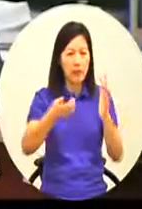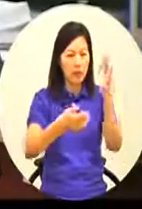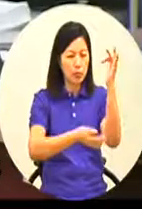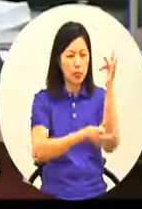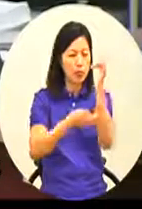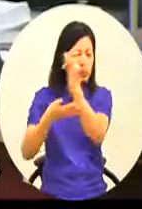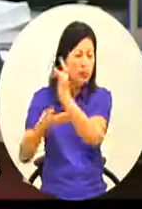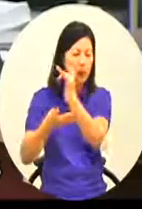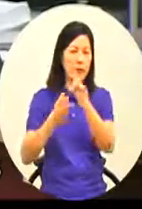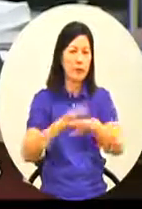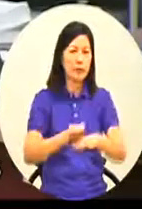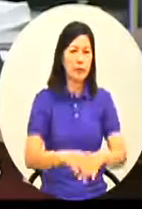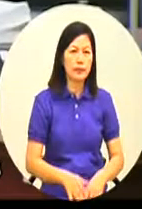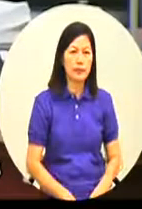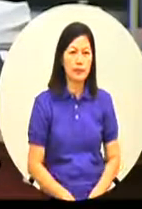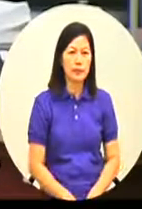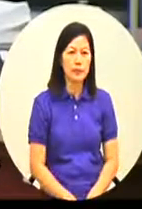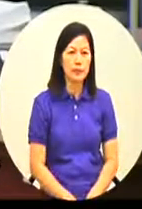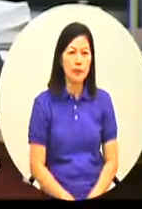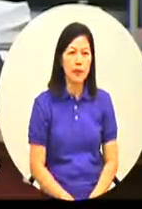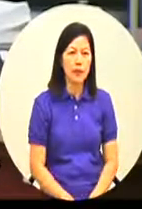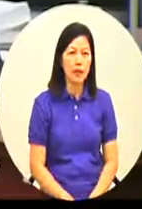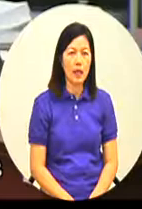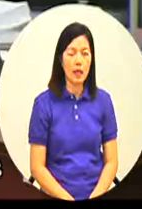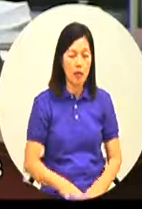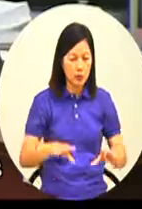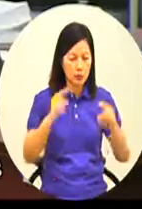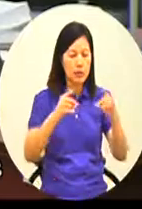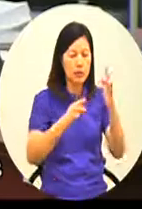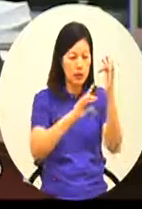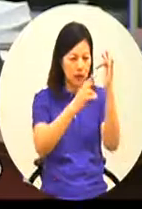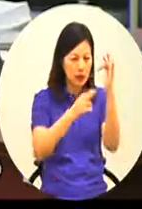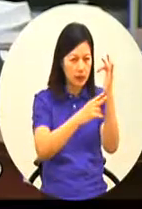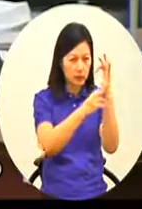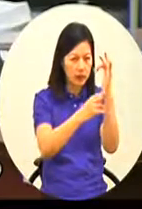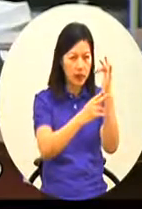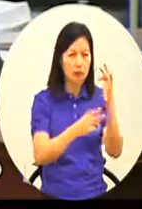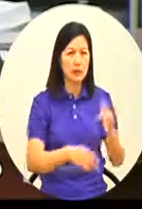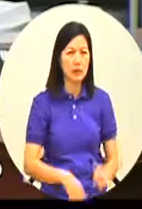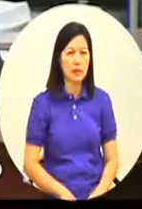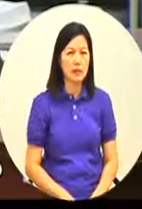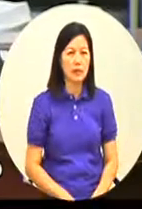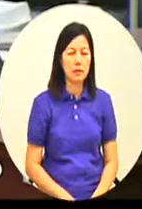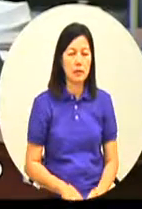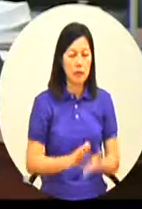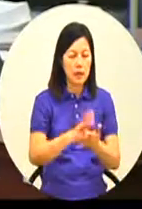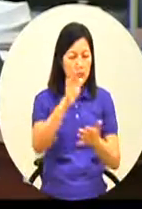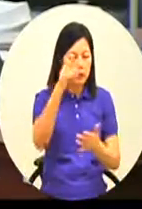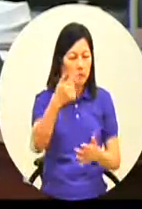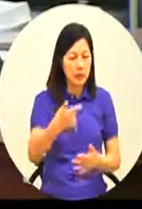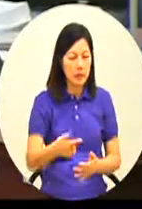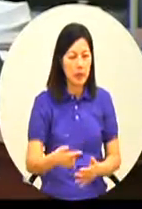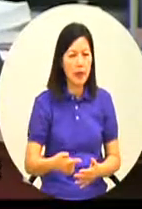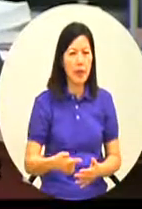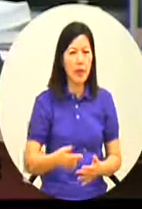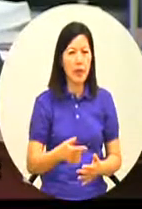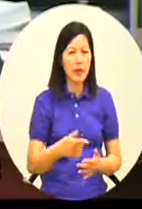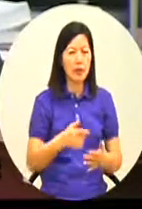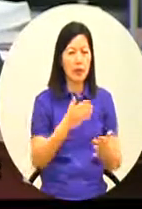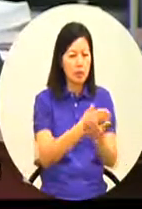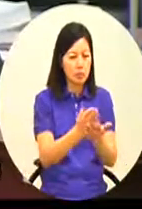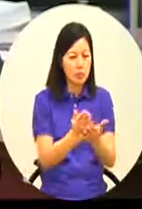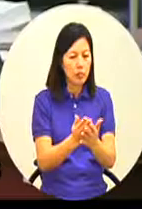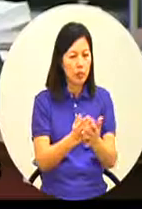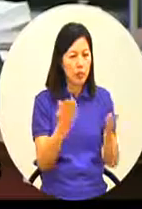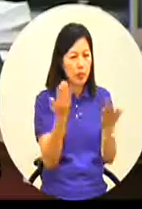一下。哦，最近是不是？ 我们先来修剪啦，哈。 啊，先来修剪起来，啊，后摆较慢慢啊，你慢慢啊换，即